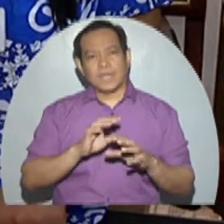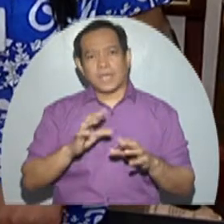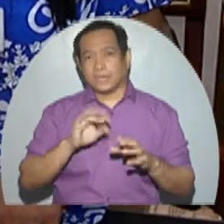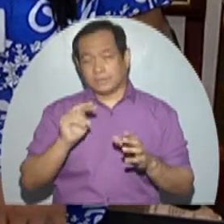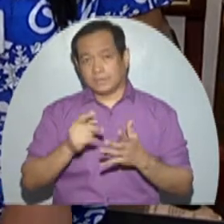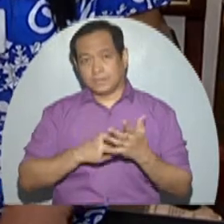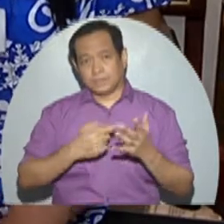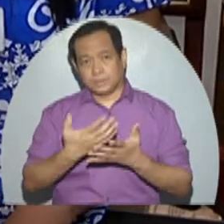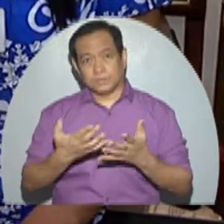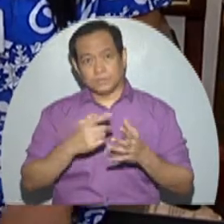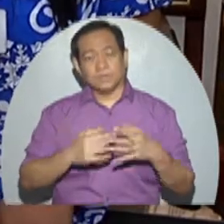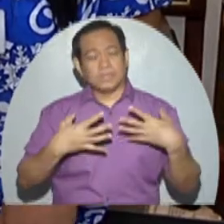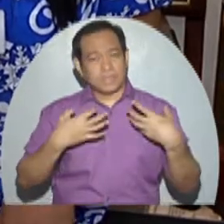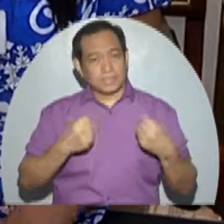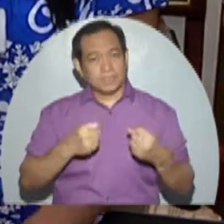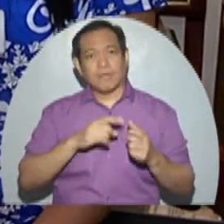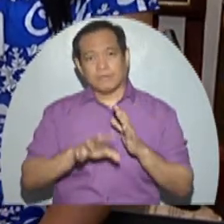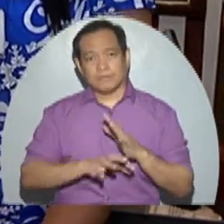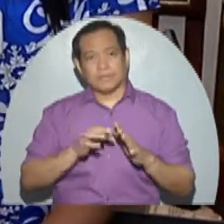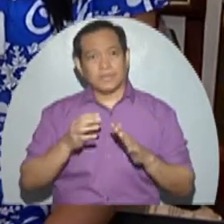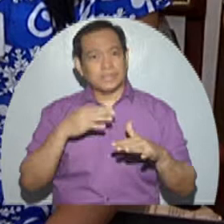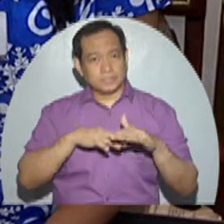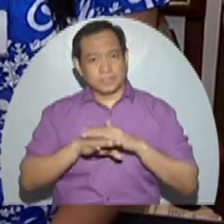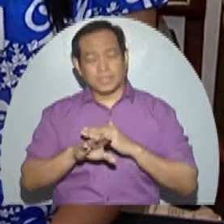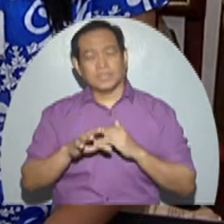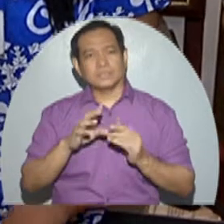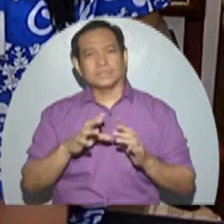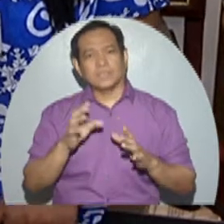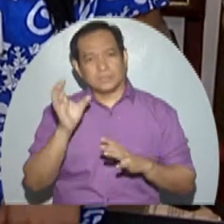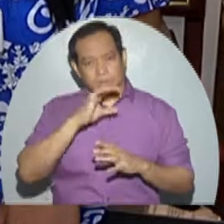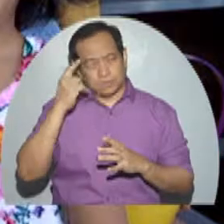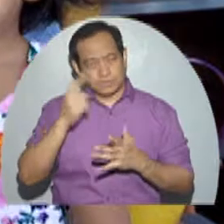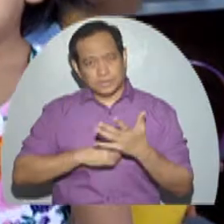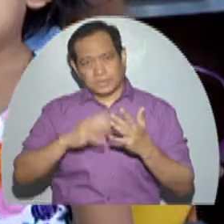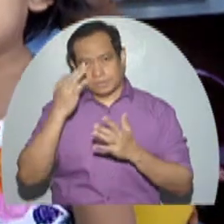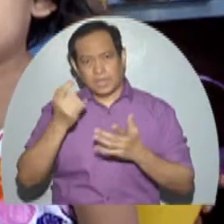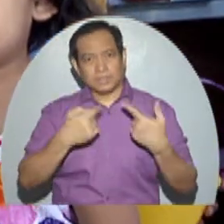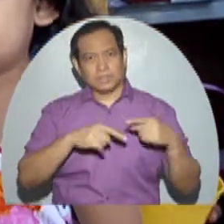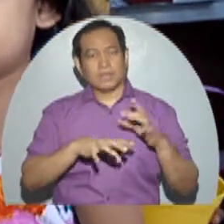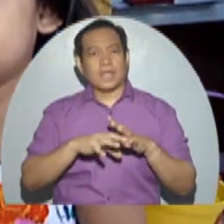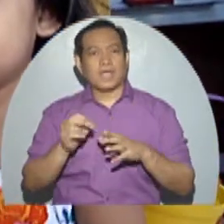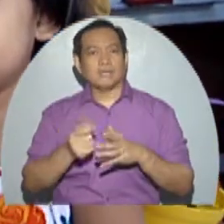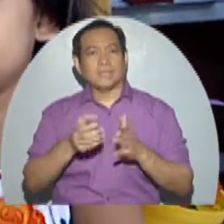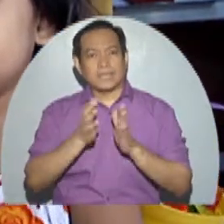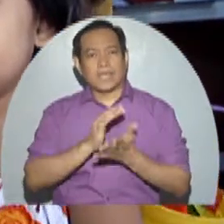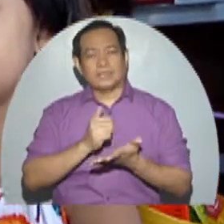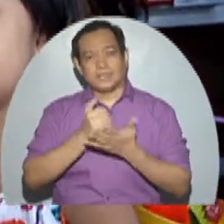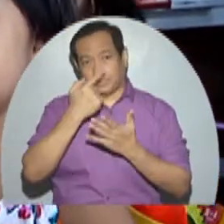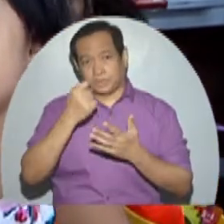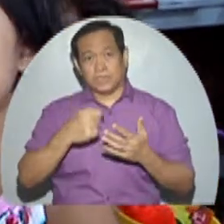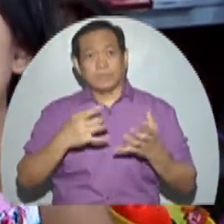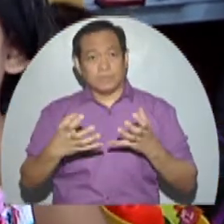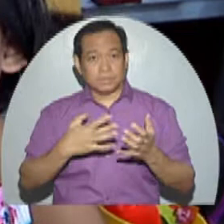kakayanin, kailangan pa rin kita. Na gagaling ka, hanap ako ng paraan. Kaya kung saan po humingi ng tulong. Para po